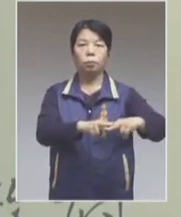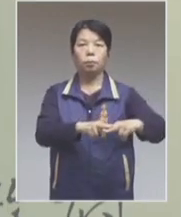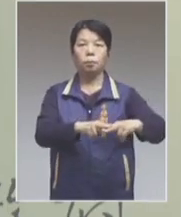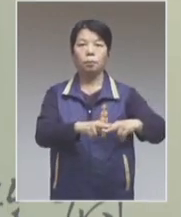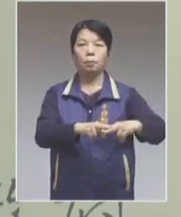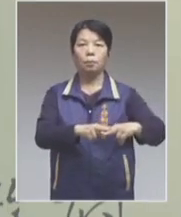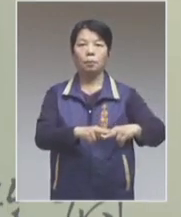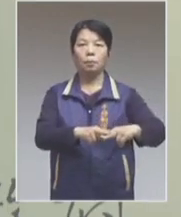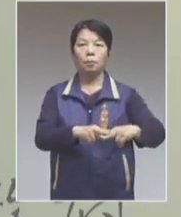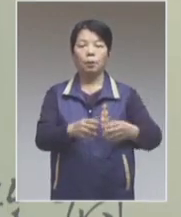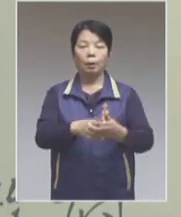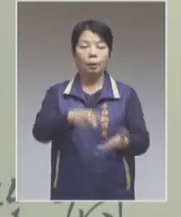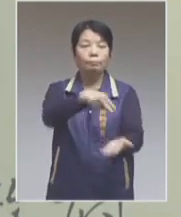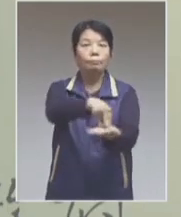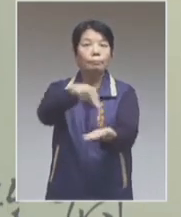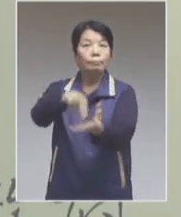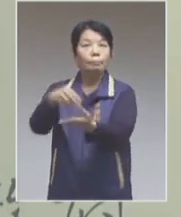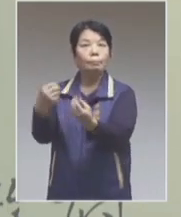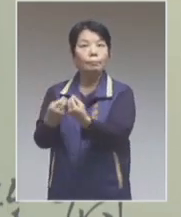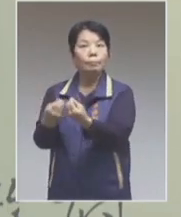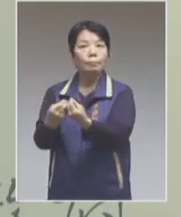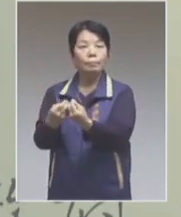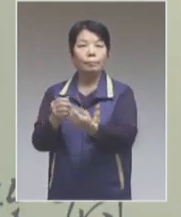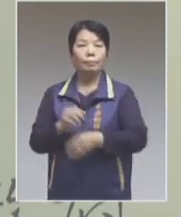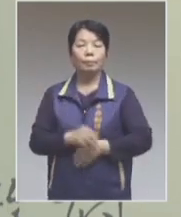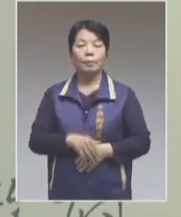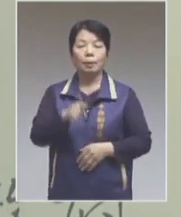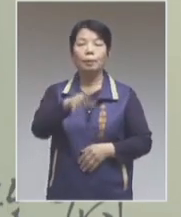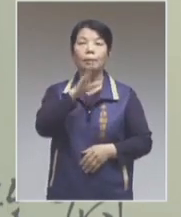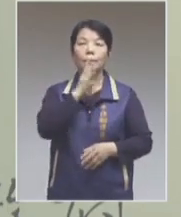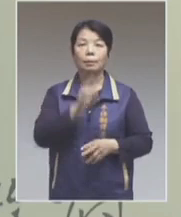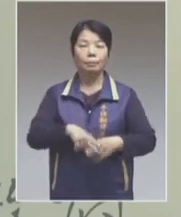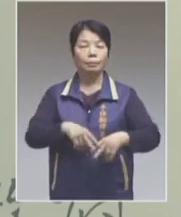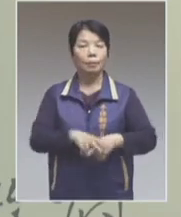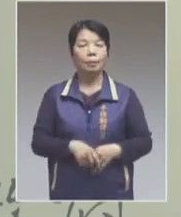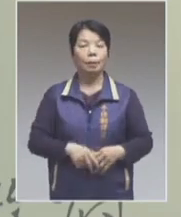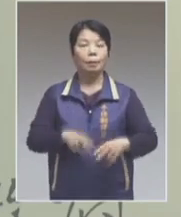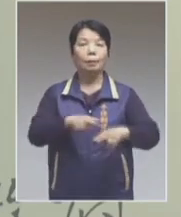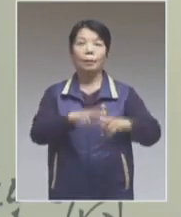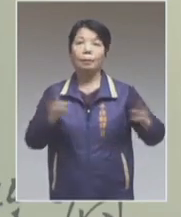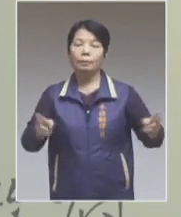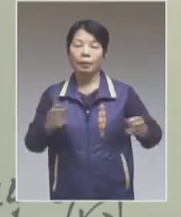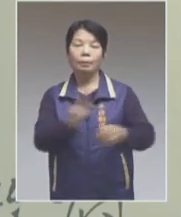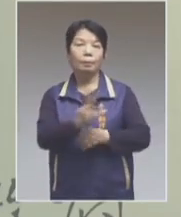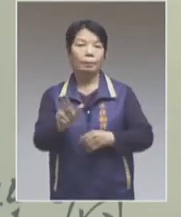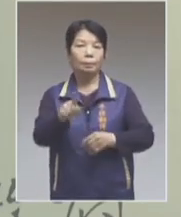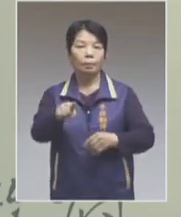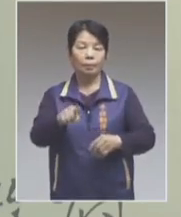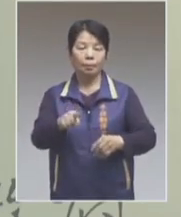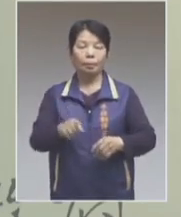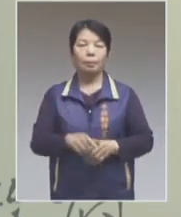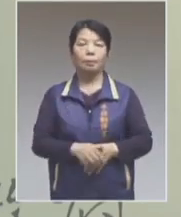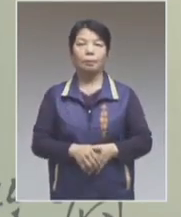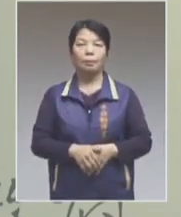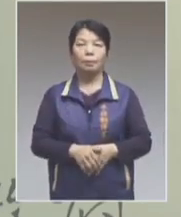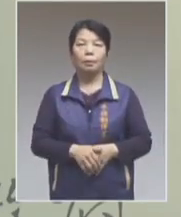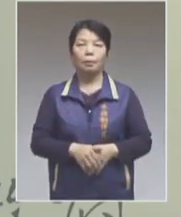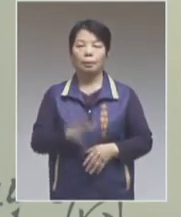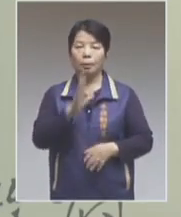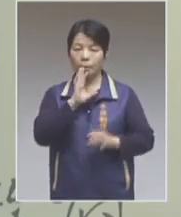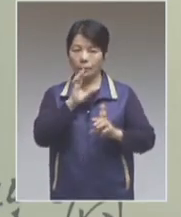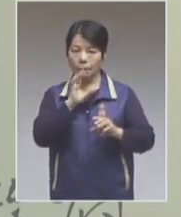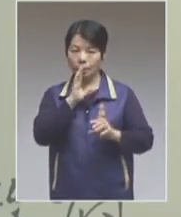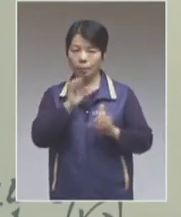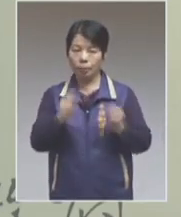个夹菜，甚至在这个因为它是一个开放式的一个自助餐的形态，是不是有同时间有几乎同